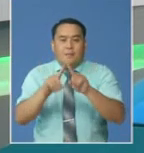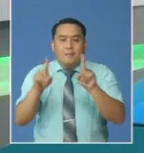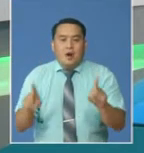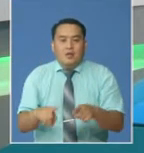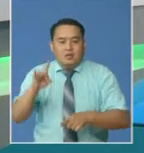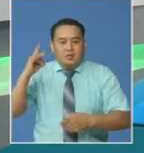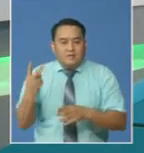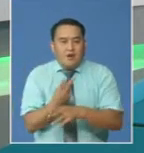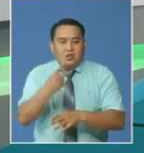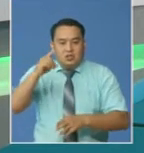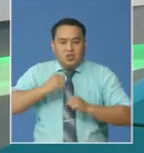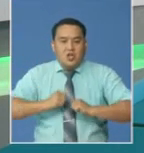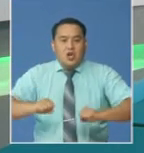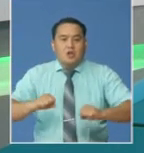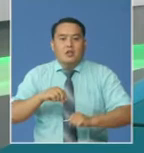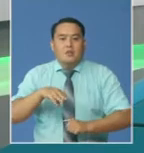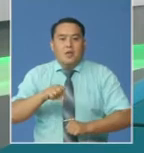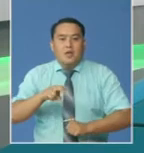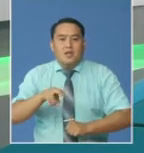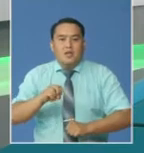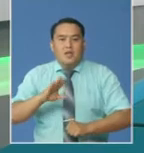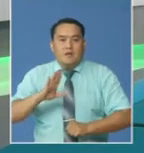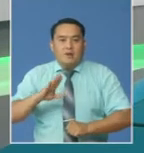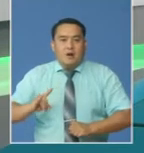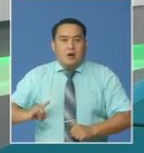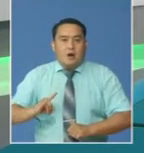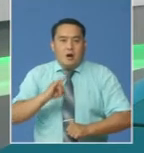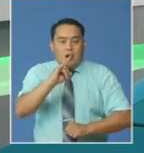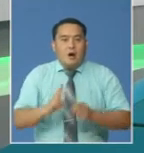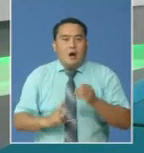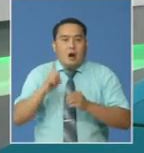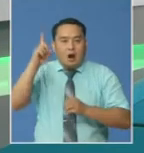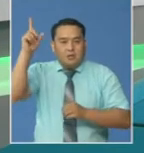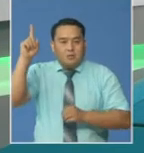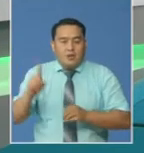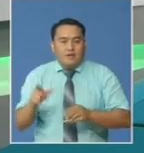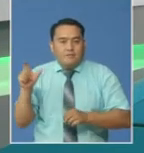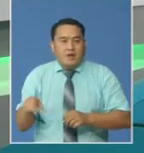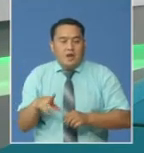дважды героя Советского Союза Талгата Бигельдинова, космонавта Айдына Айымбетова и